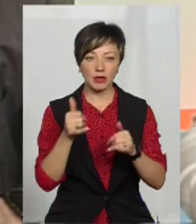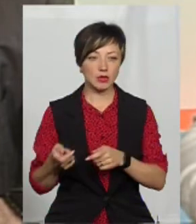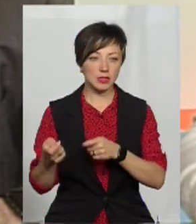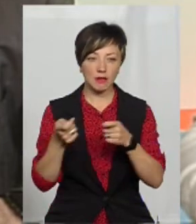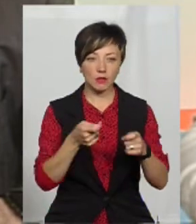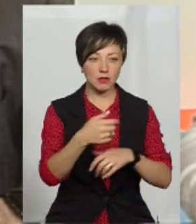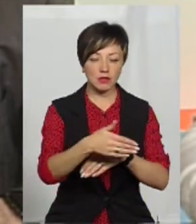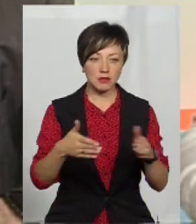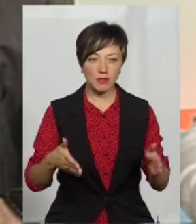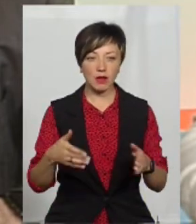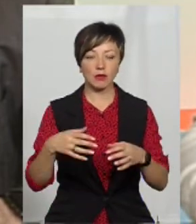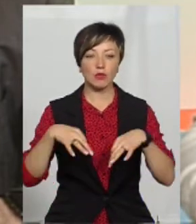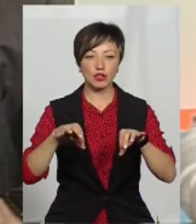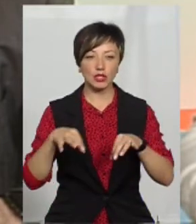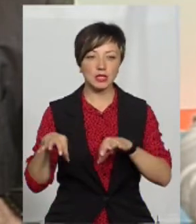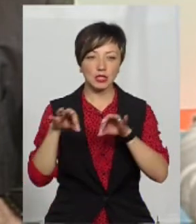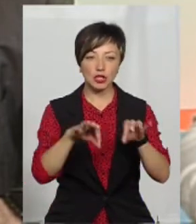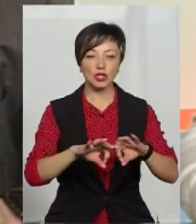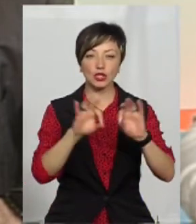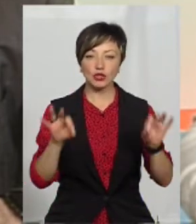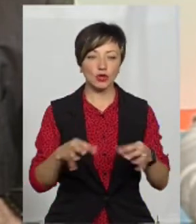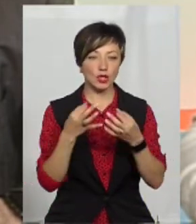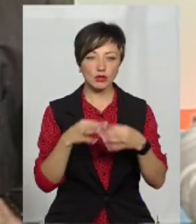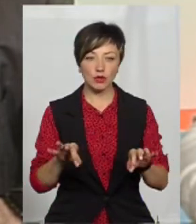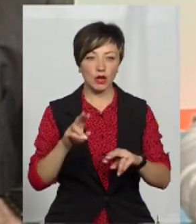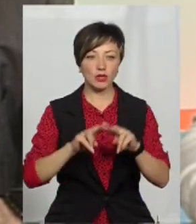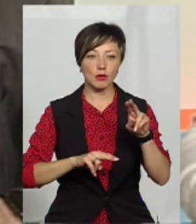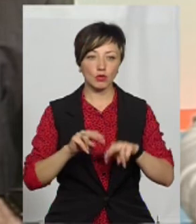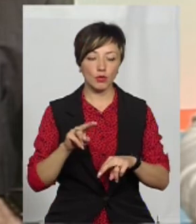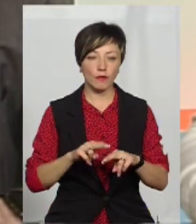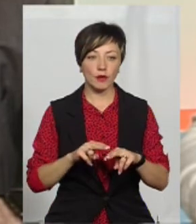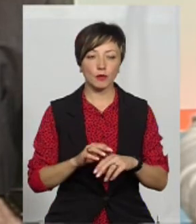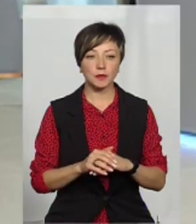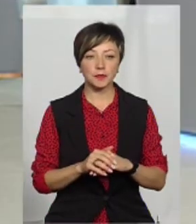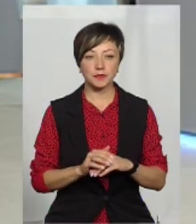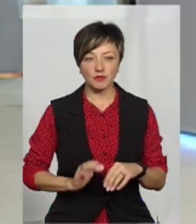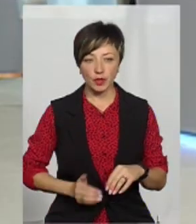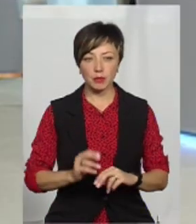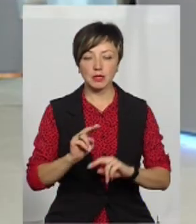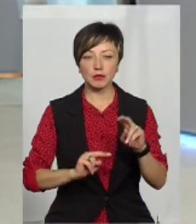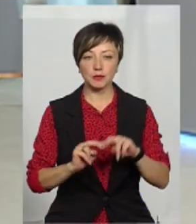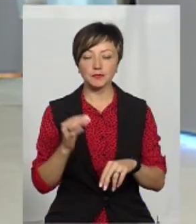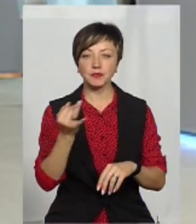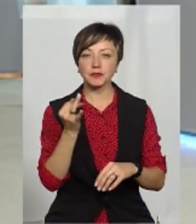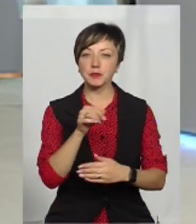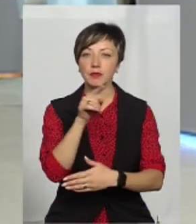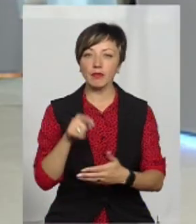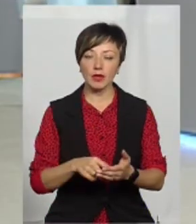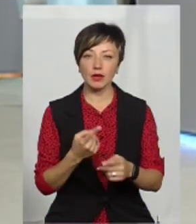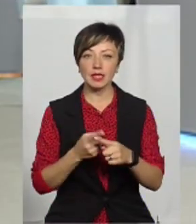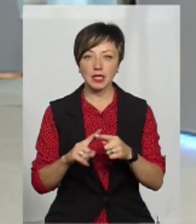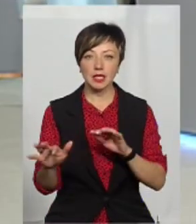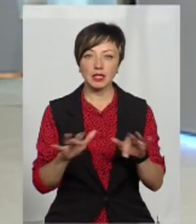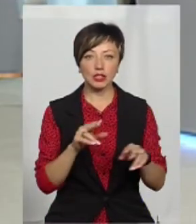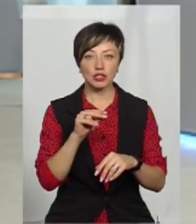ні щоб машини заїжджали. Взагалі нічого не дозволяють забудовнику. А пане Антоне, одразу питання до вас. Цікаво. Ось